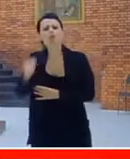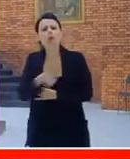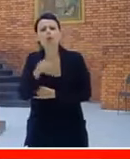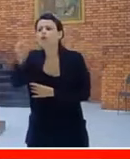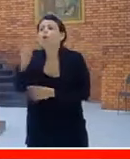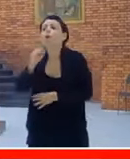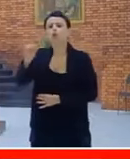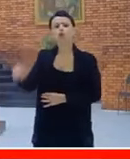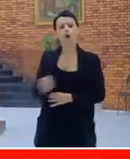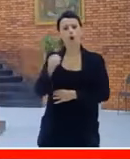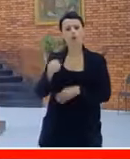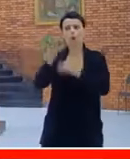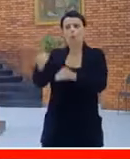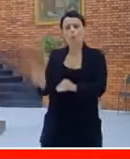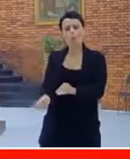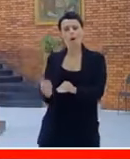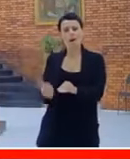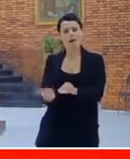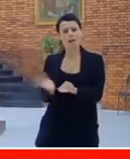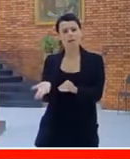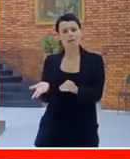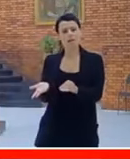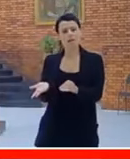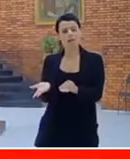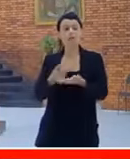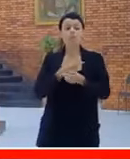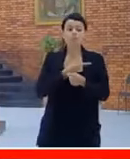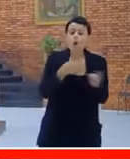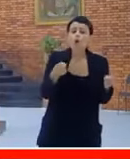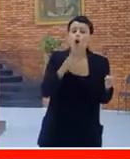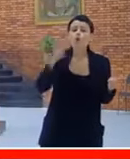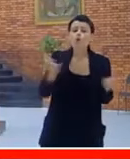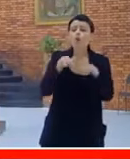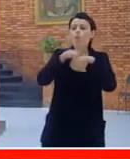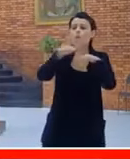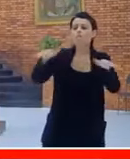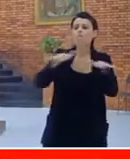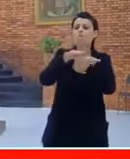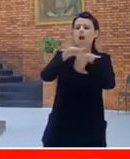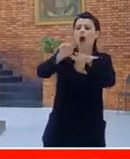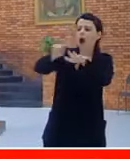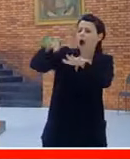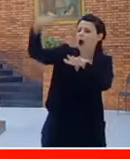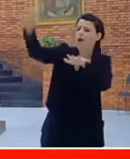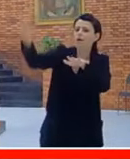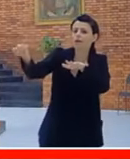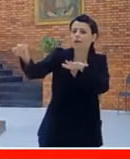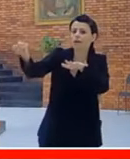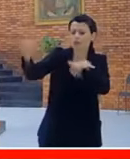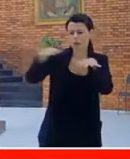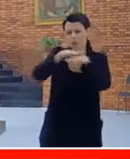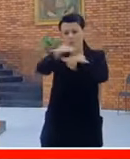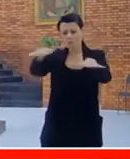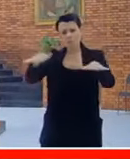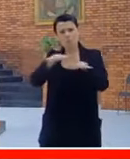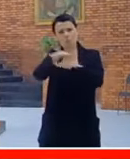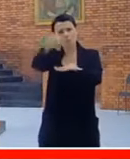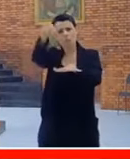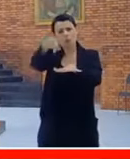trovare Gesù? Ecco, lo trovano di là dal mare. C'è un mare